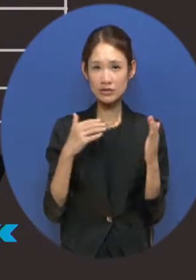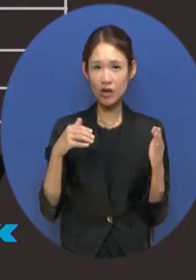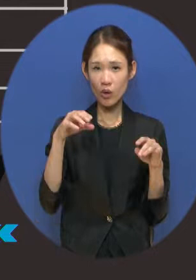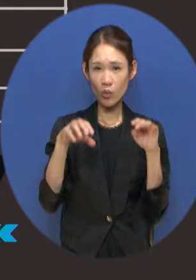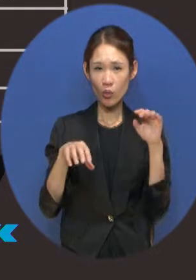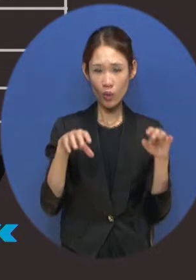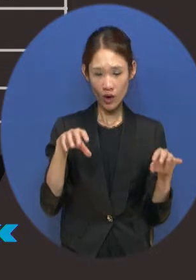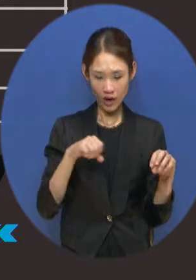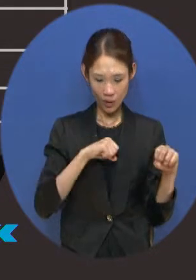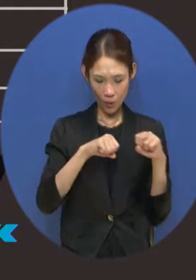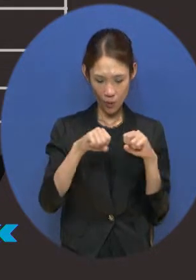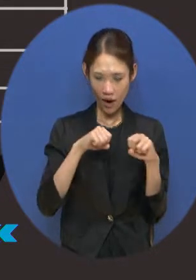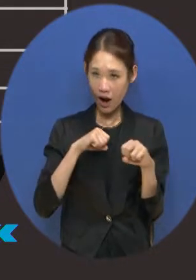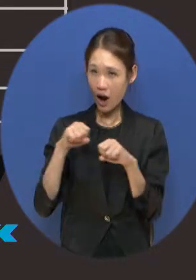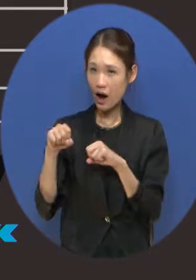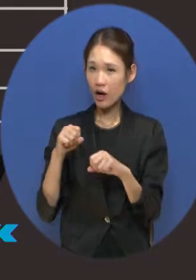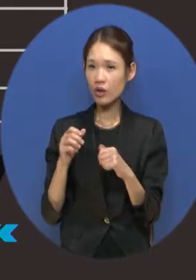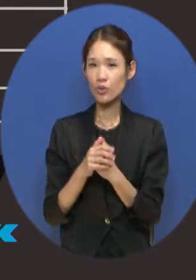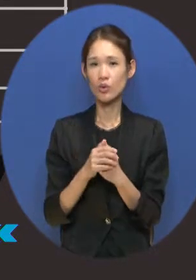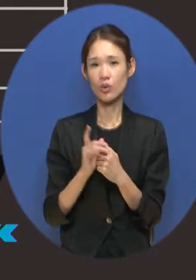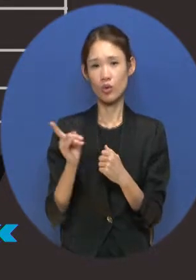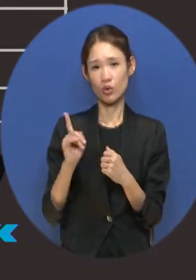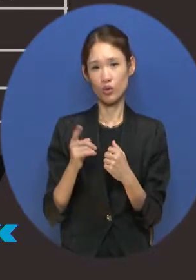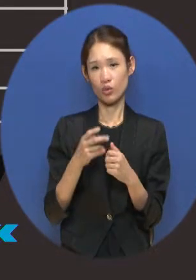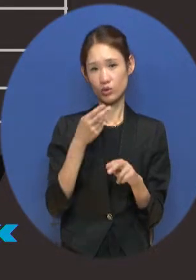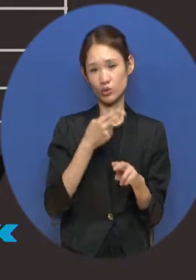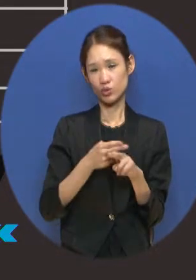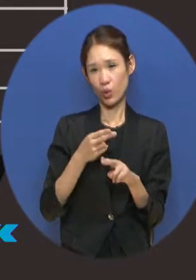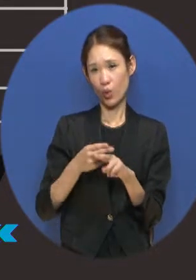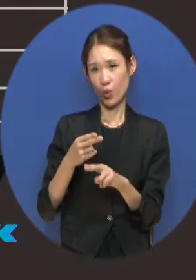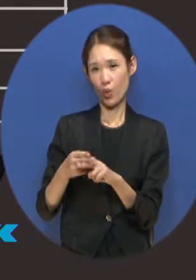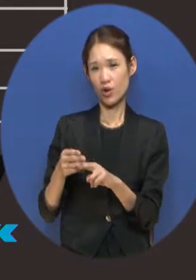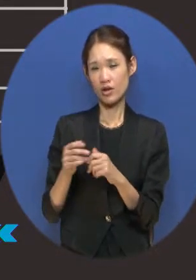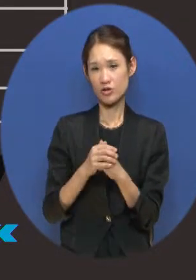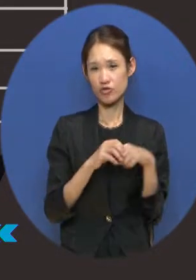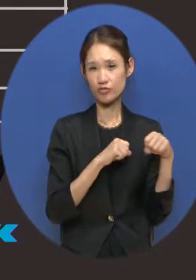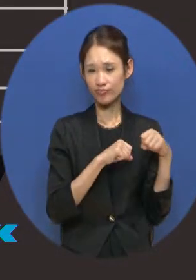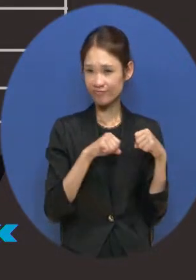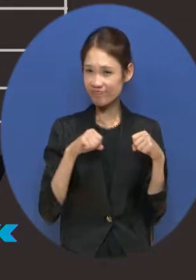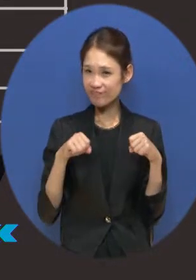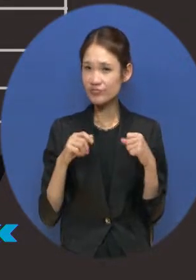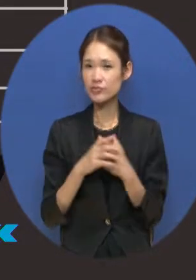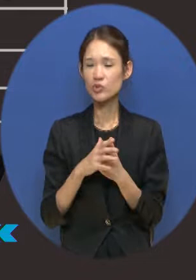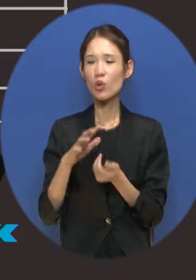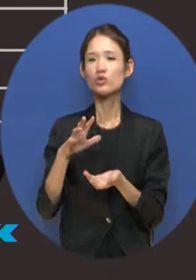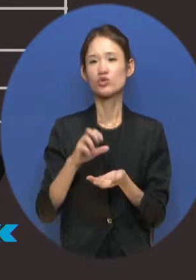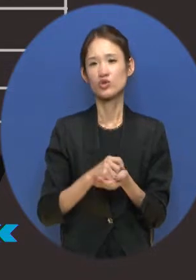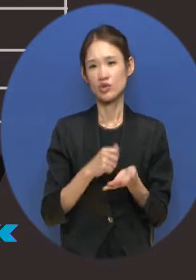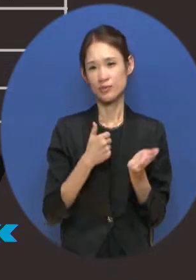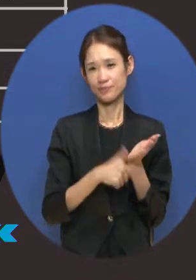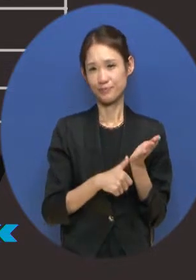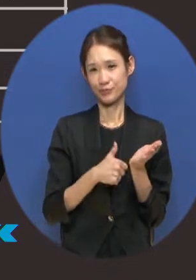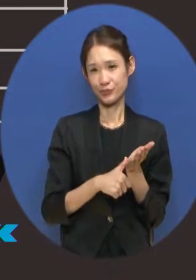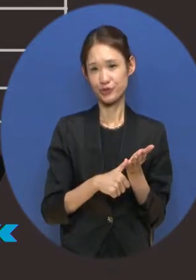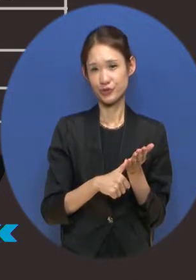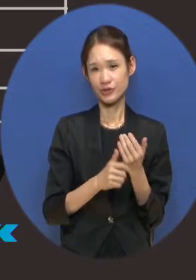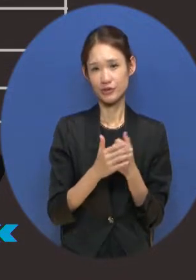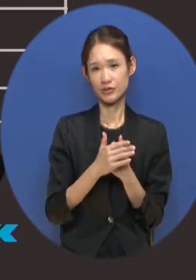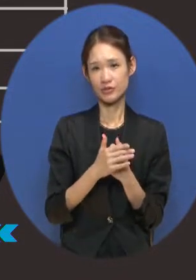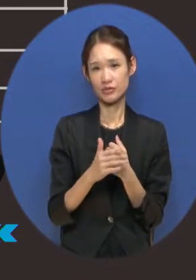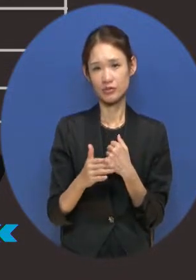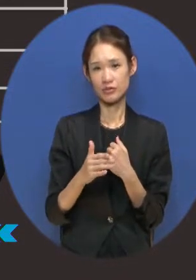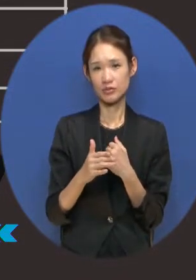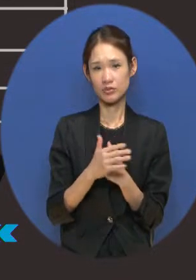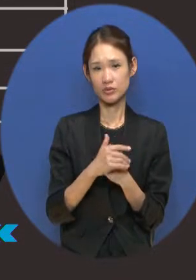내에서의 활동들 또 어떤 조리라든가 움직임 그런 또 취급하는 물질들 그런 공정들에